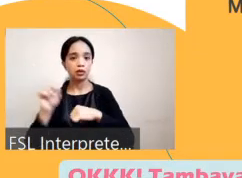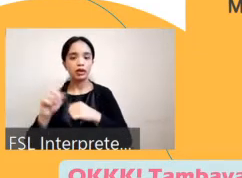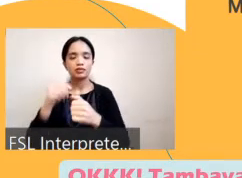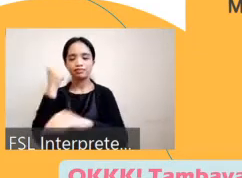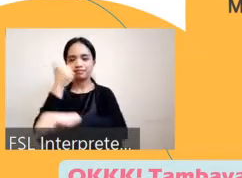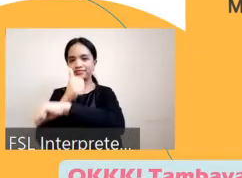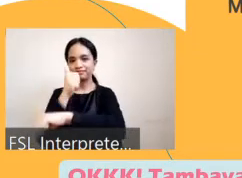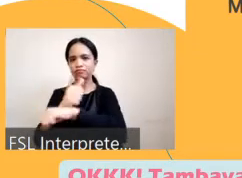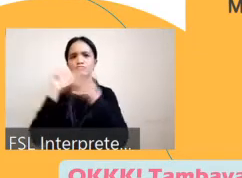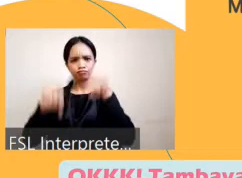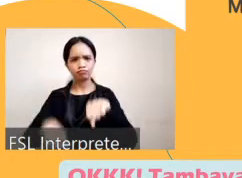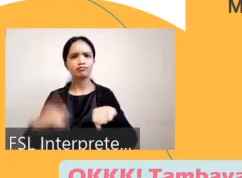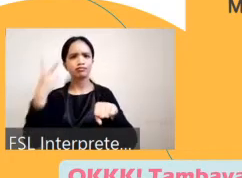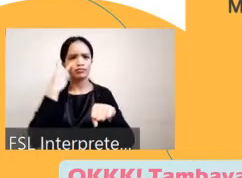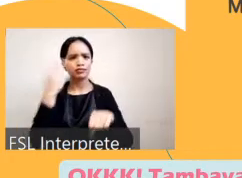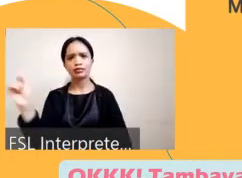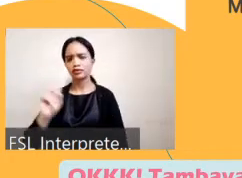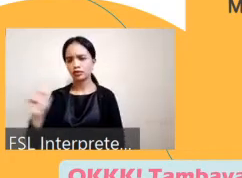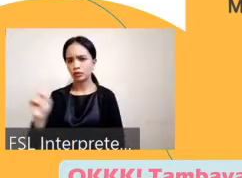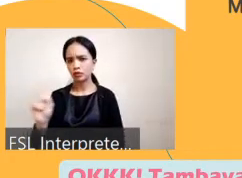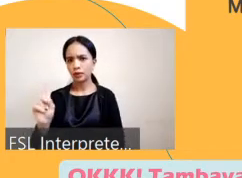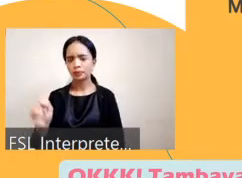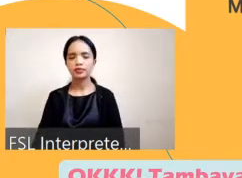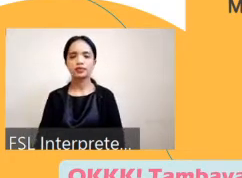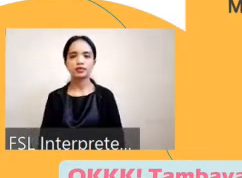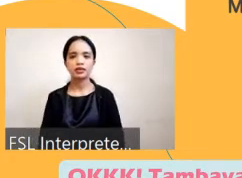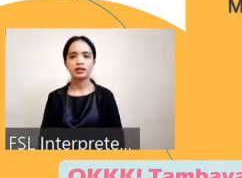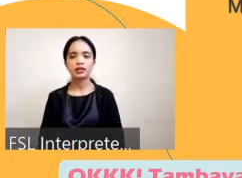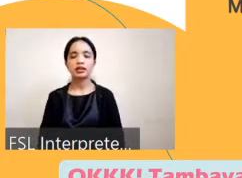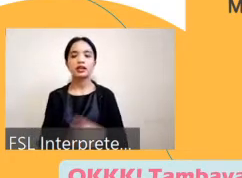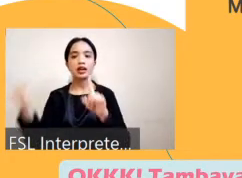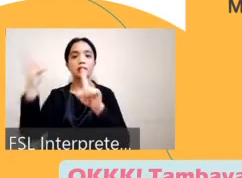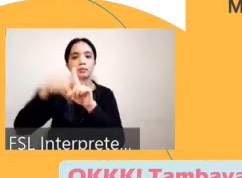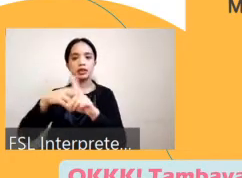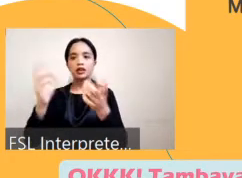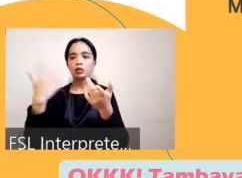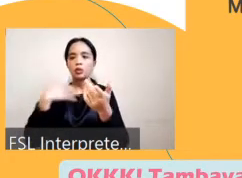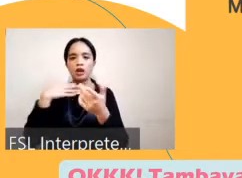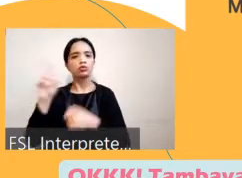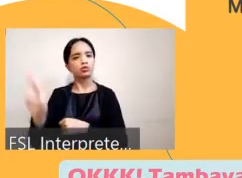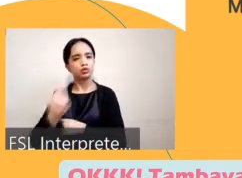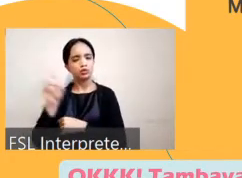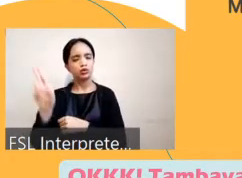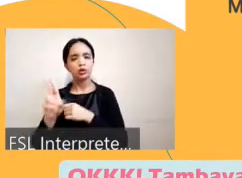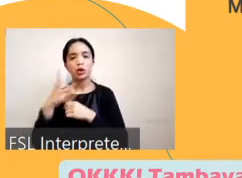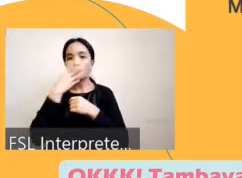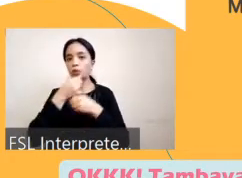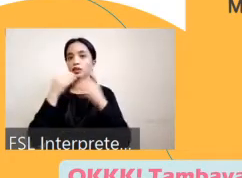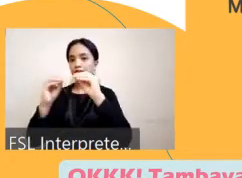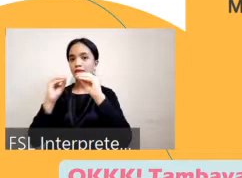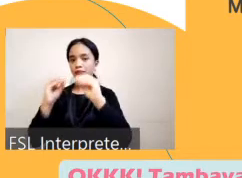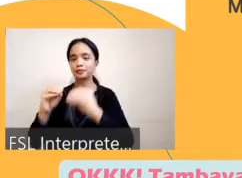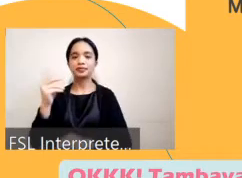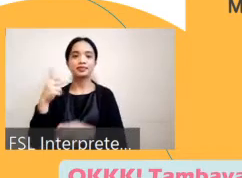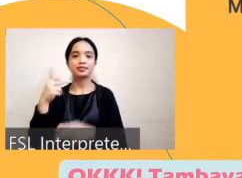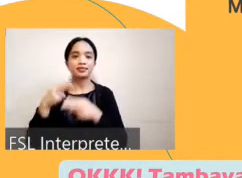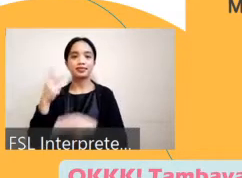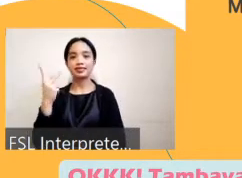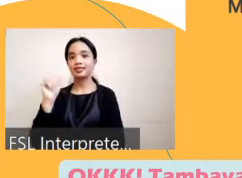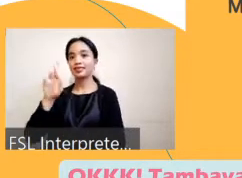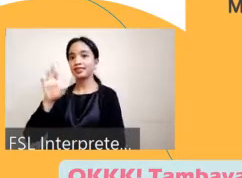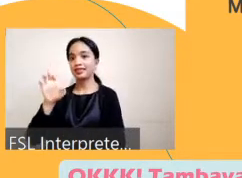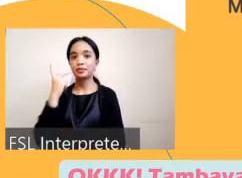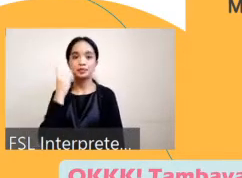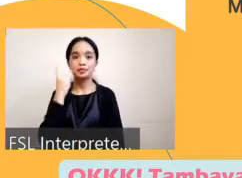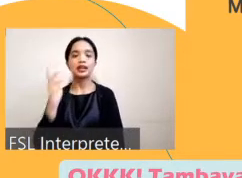Kitang-kita po natin dito na apply kagad nila yung mga tinuro ni Ate Kare. At syempre, yung sinabi ni Ate